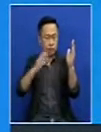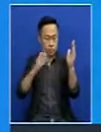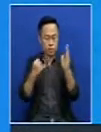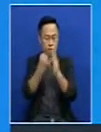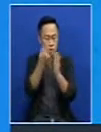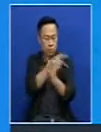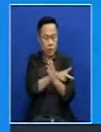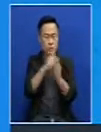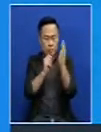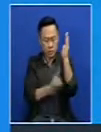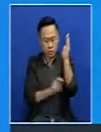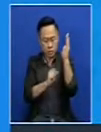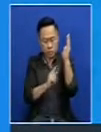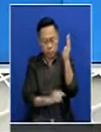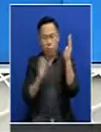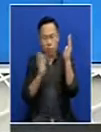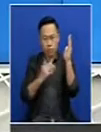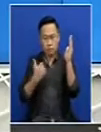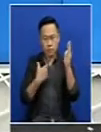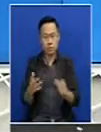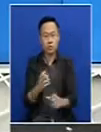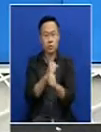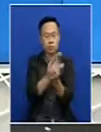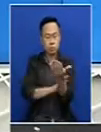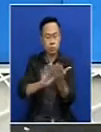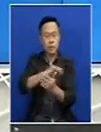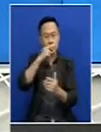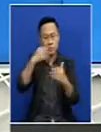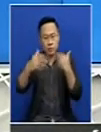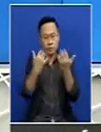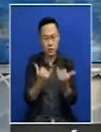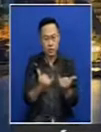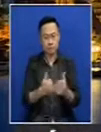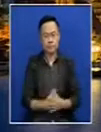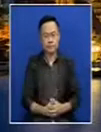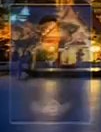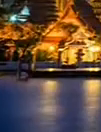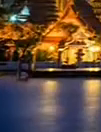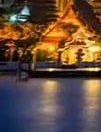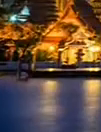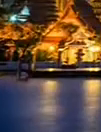ภูเก็ตกระบี่ตรังและสตูลมีฝนนะครับและทั้งหมดเป็นการตรวจสอบสภาพอากาศในดินน้ำลมฟ้าพยากรณ์ครับ